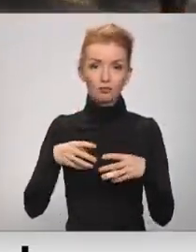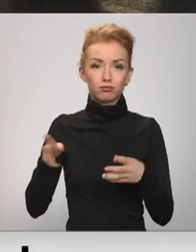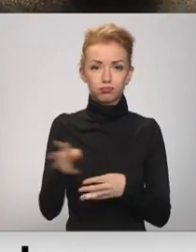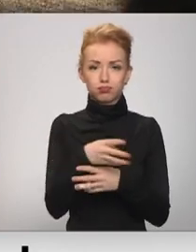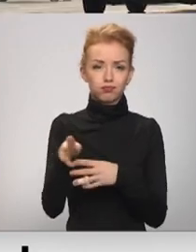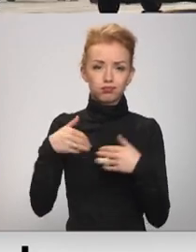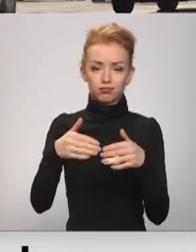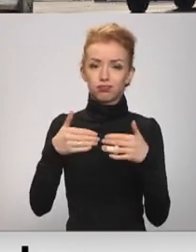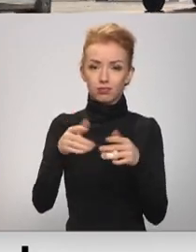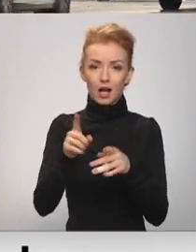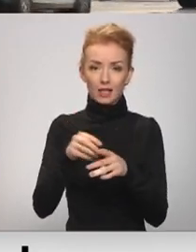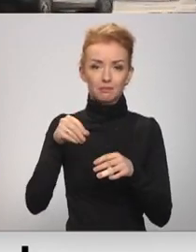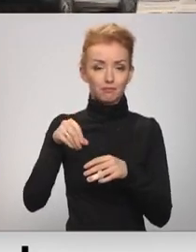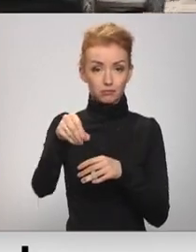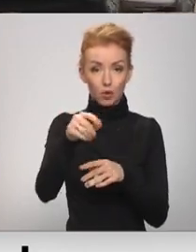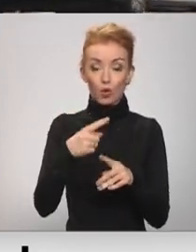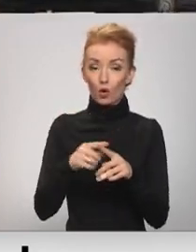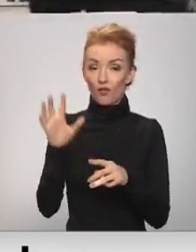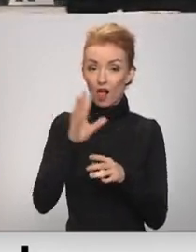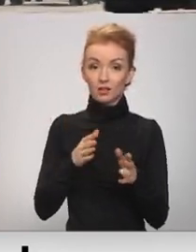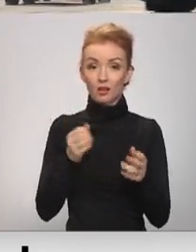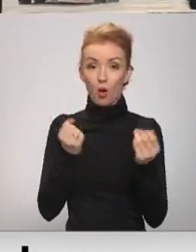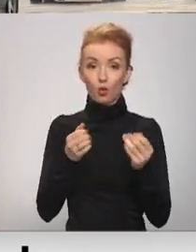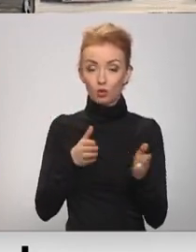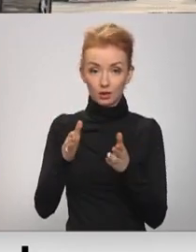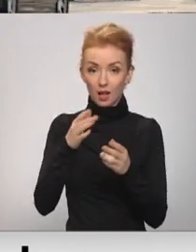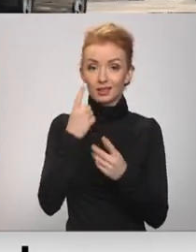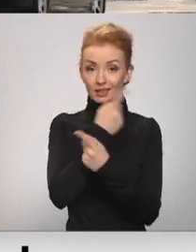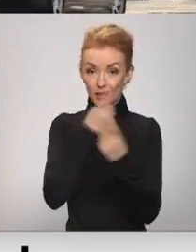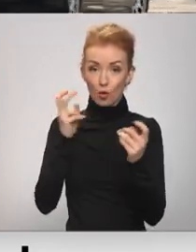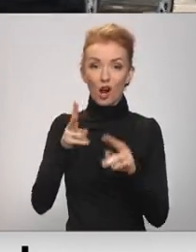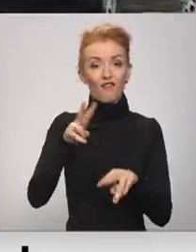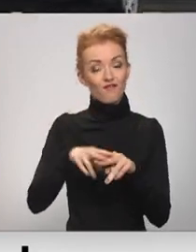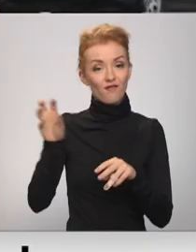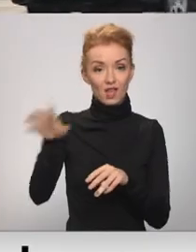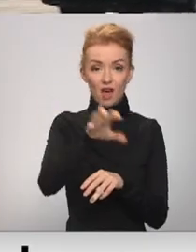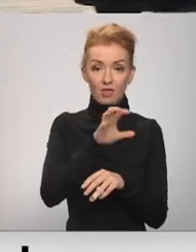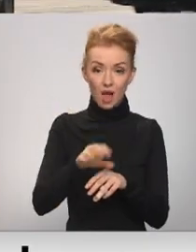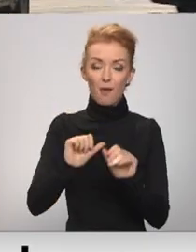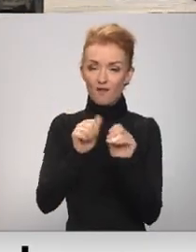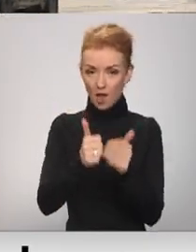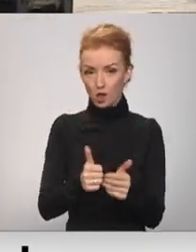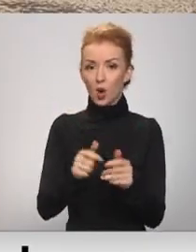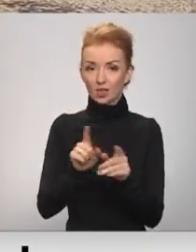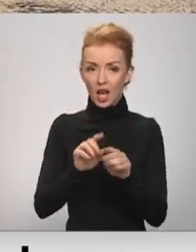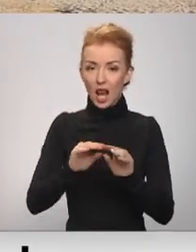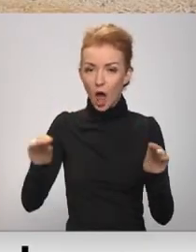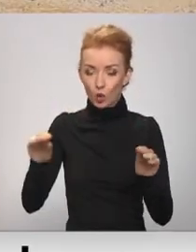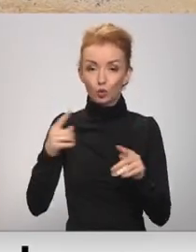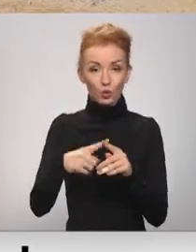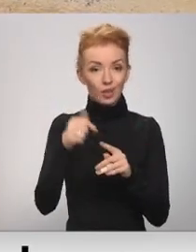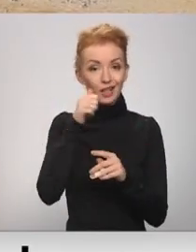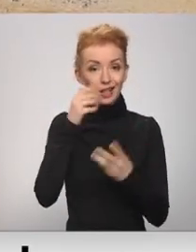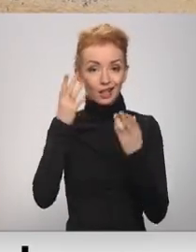materiālus. Uzņēmumā Latvijas valsts ceļi norāda, gaidāms, ka visu nedēļu vietām un brīžiem veidosies aplidojums. Vadītājiem ikdienas